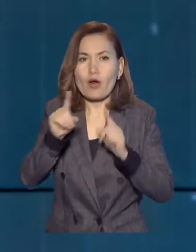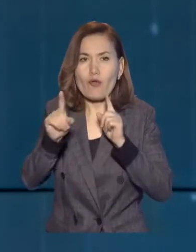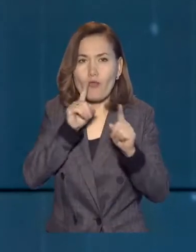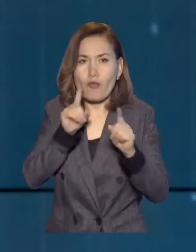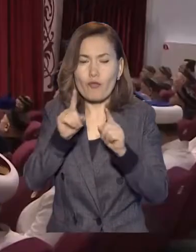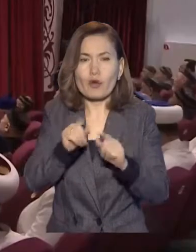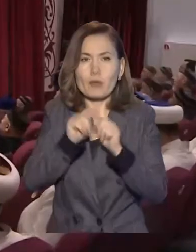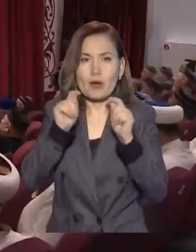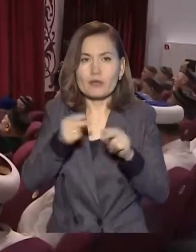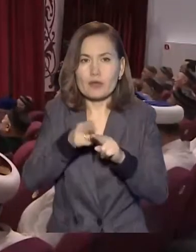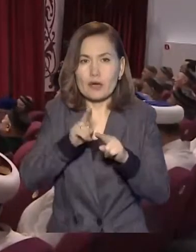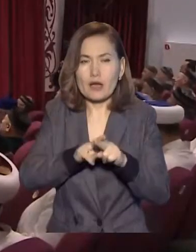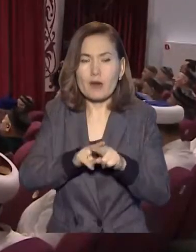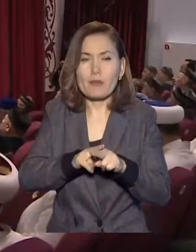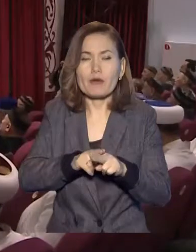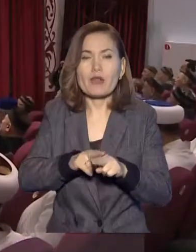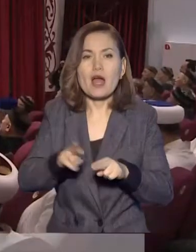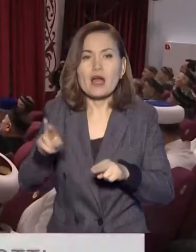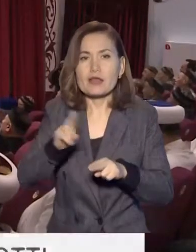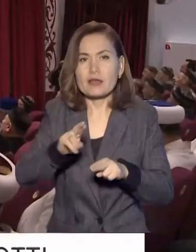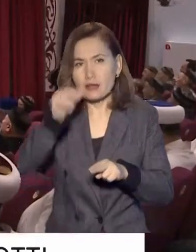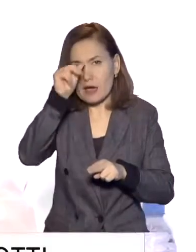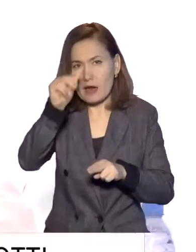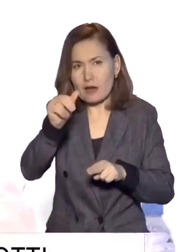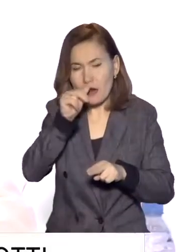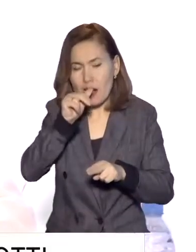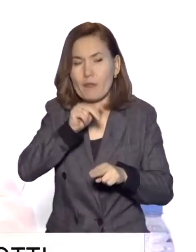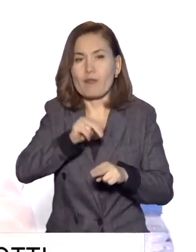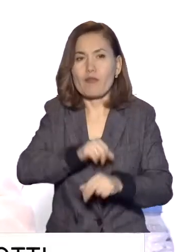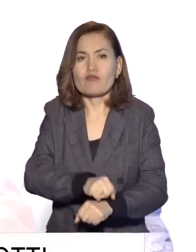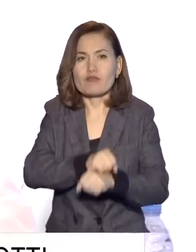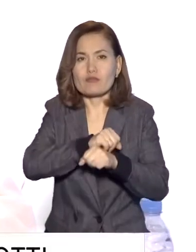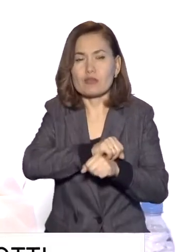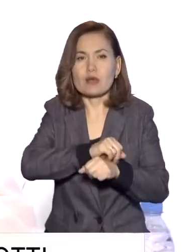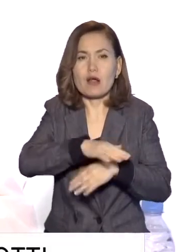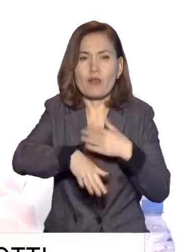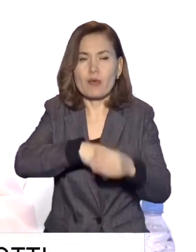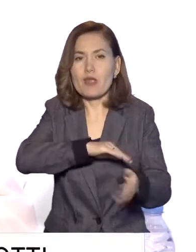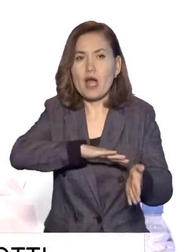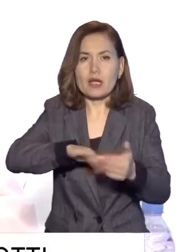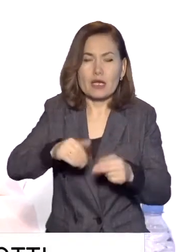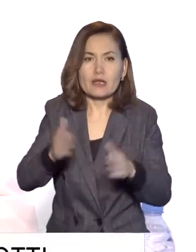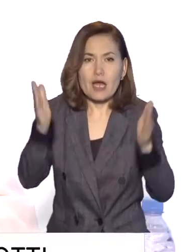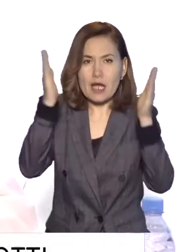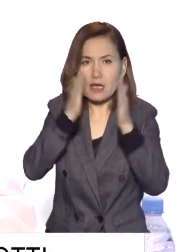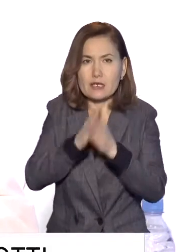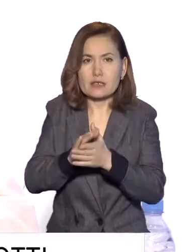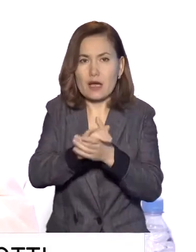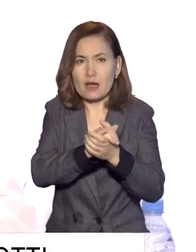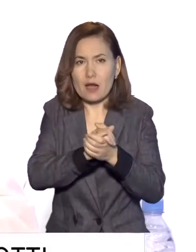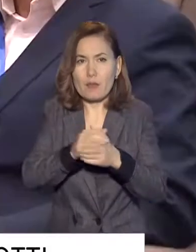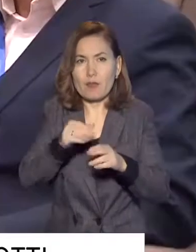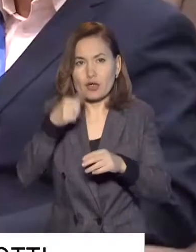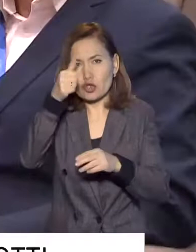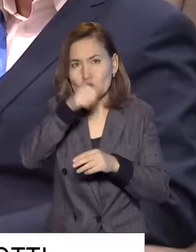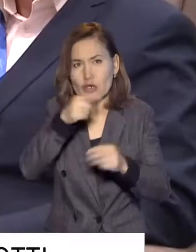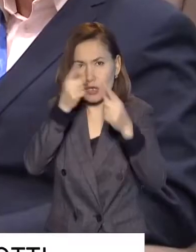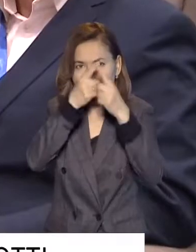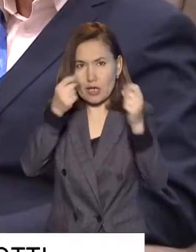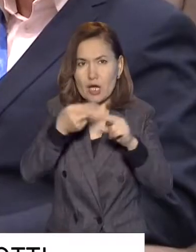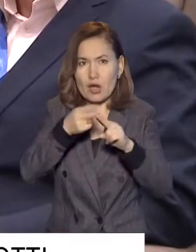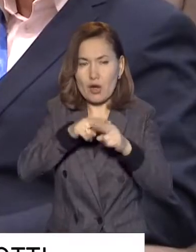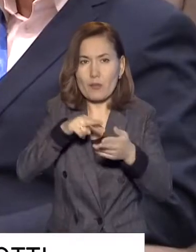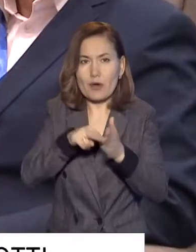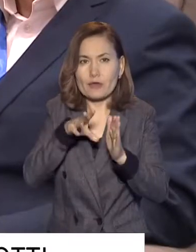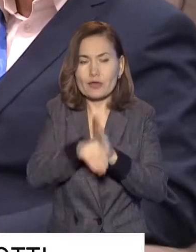өтті. Қаңтар қасіретінен кейін бас мүфти биылғы жылды ислам ынтымақ пен бірлік діні жылы деп жариялаған. Осы жоспар